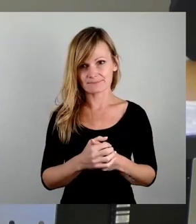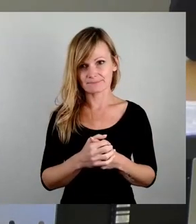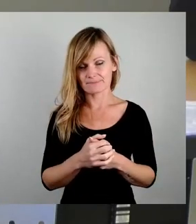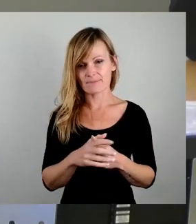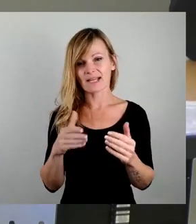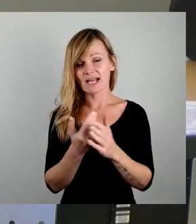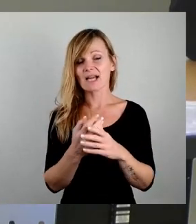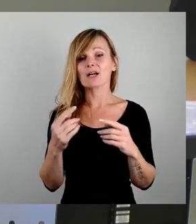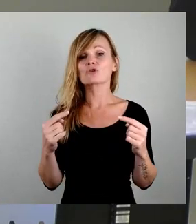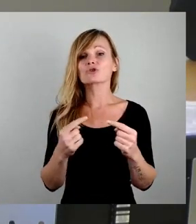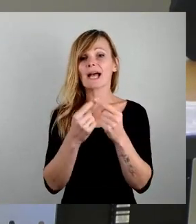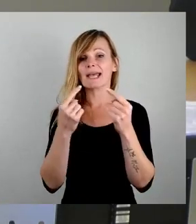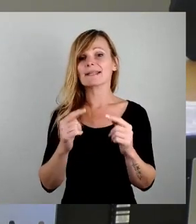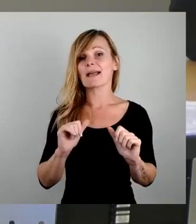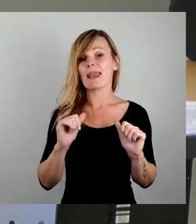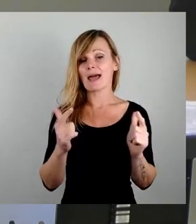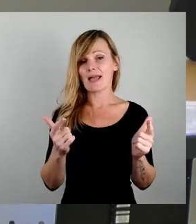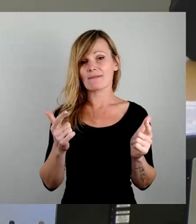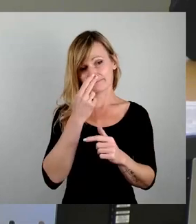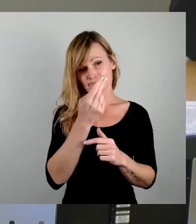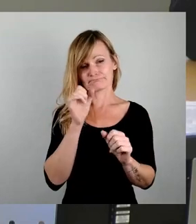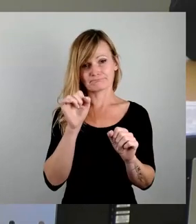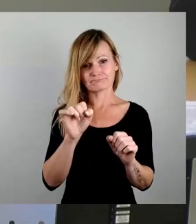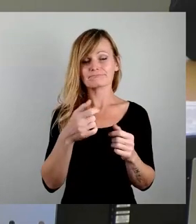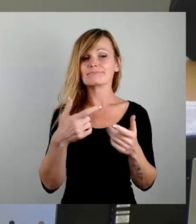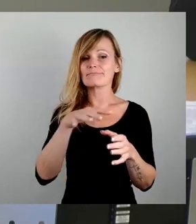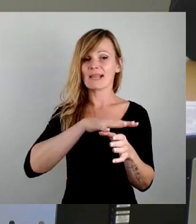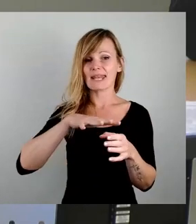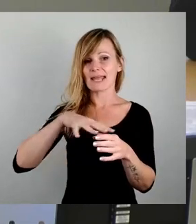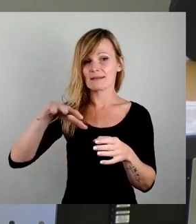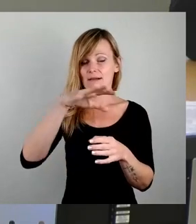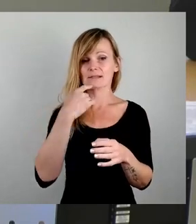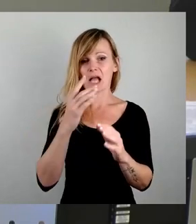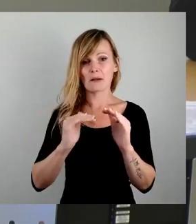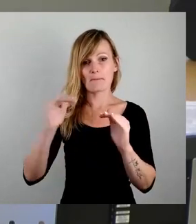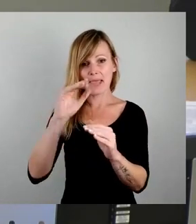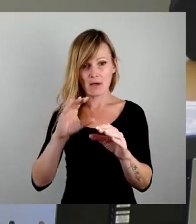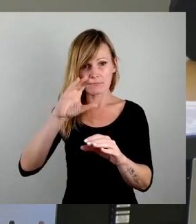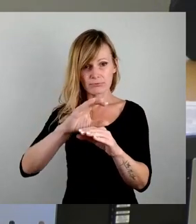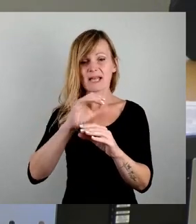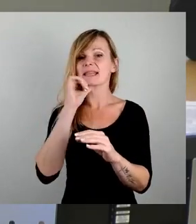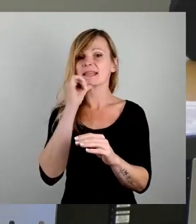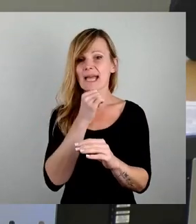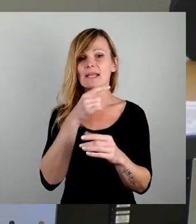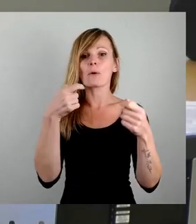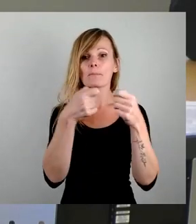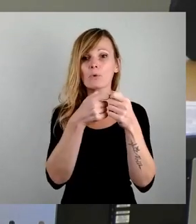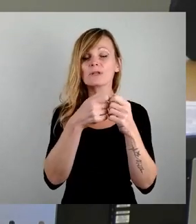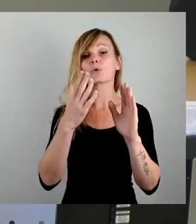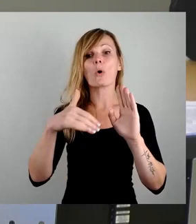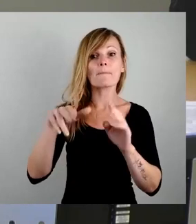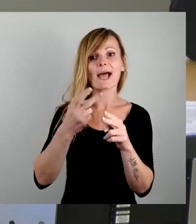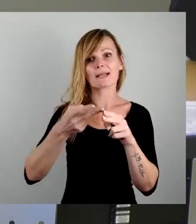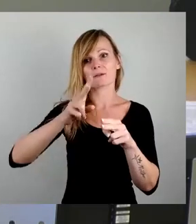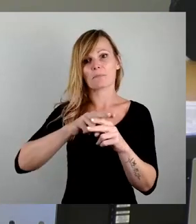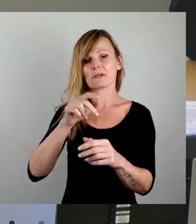verfolgen. Die Länder sozusagen weigern sich mehr draufzulegen, der Bund weigert sich noch viel stärker, irgendwas draufzulegen.